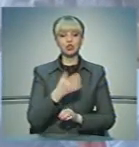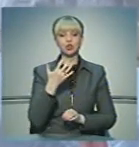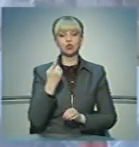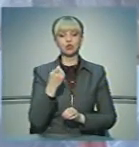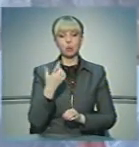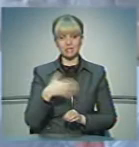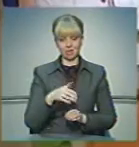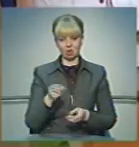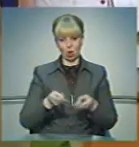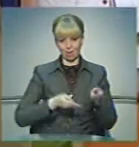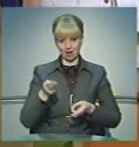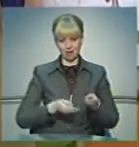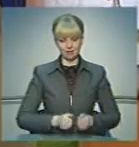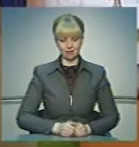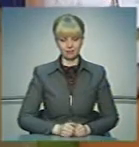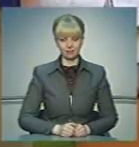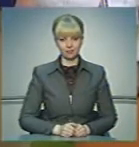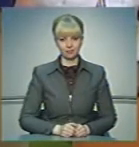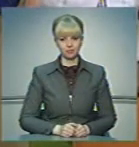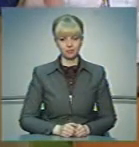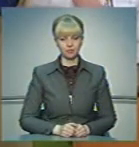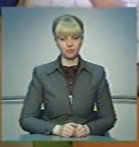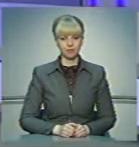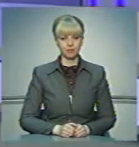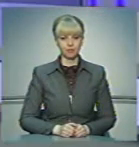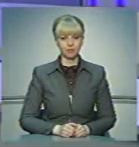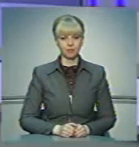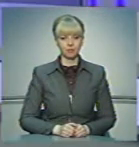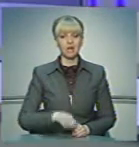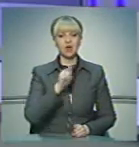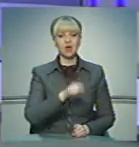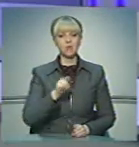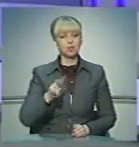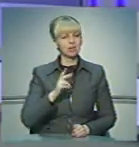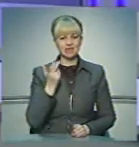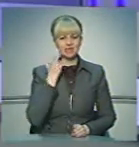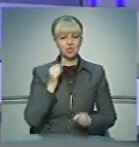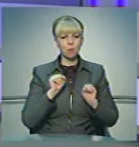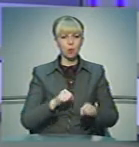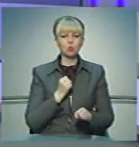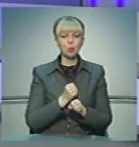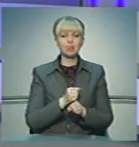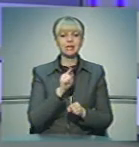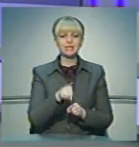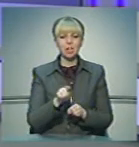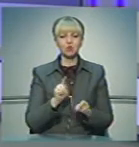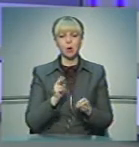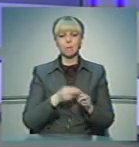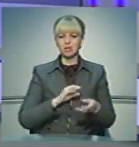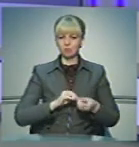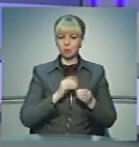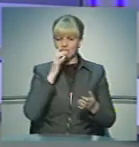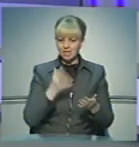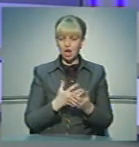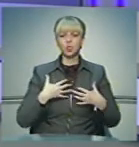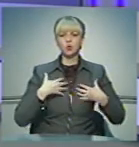операцій. Марина Болочева, Богдан Танасійчук, телеканал «Буковина». Вони не завжди можуть зробити те, що без проблем